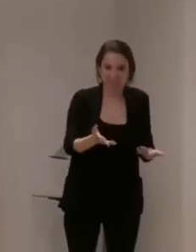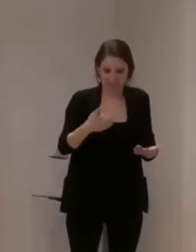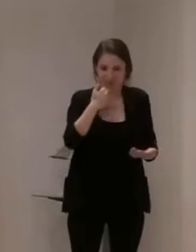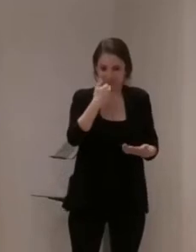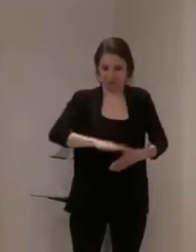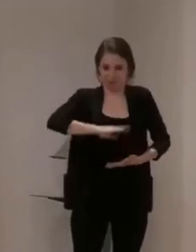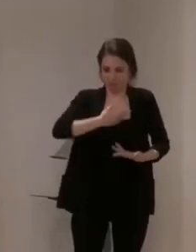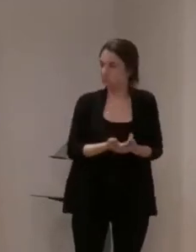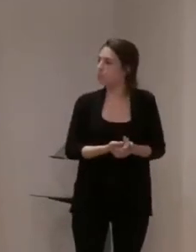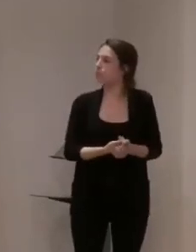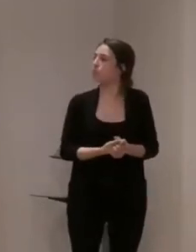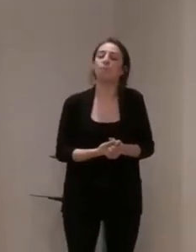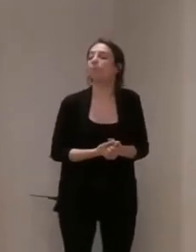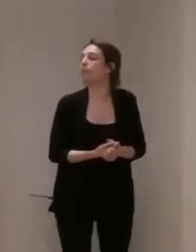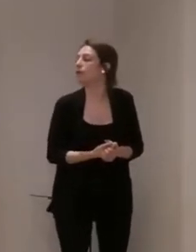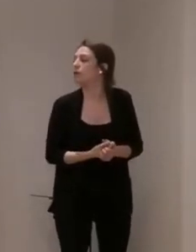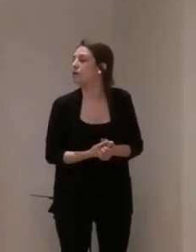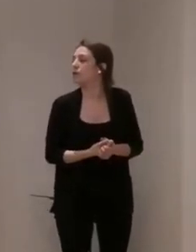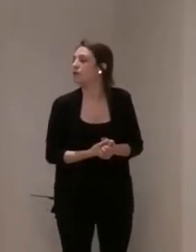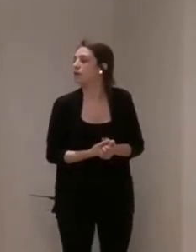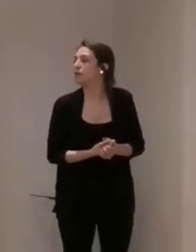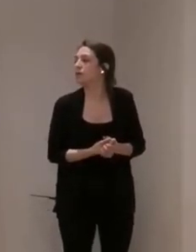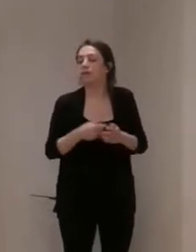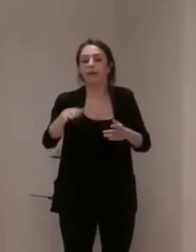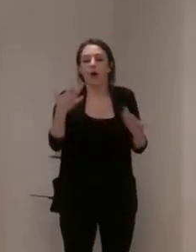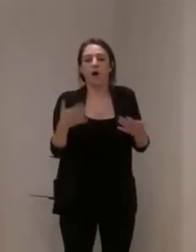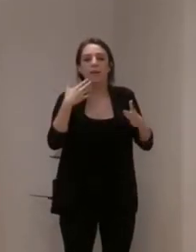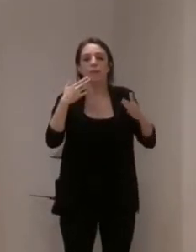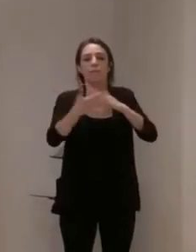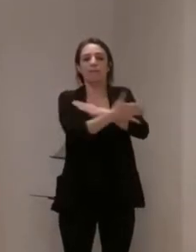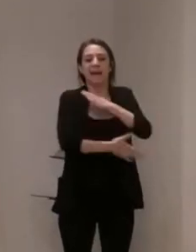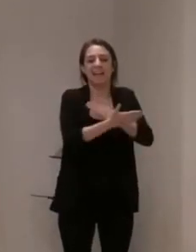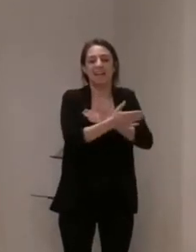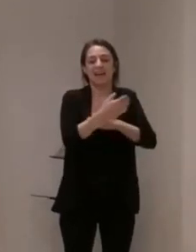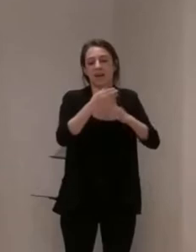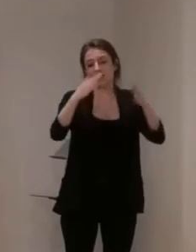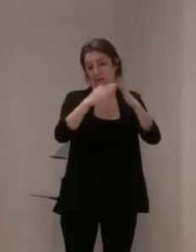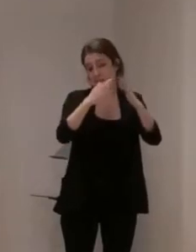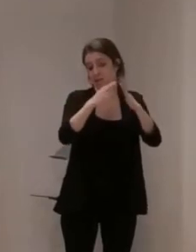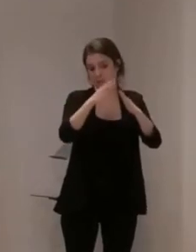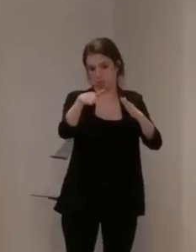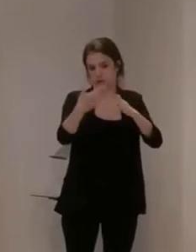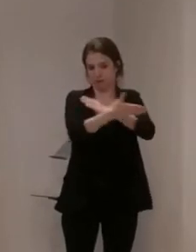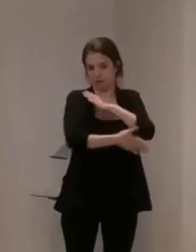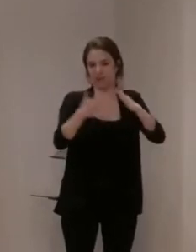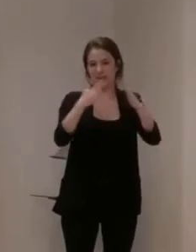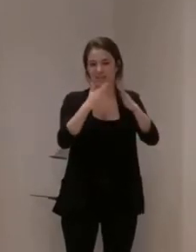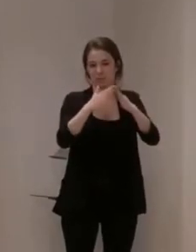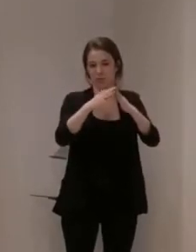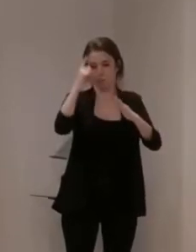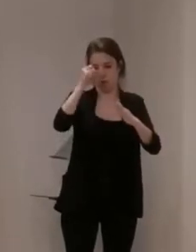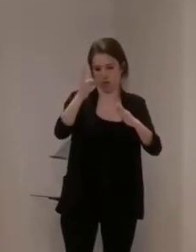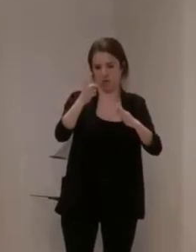discutir què ha de ser. Via Laietana 43, com està la situació, però clar, hem de saber què va ser no? En el